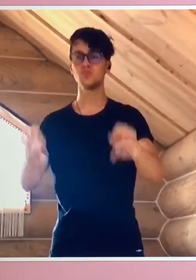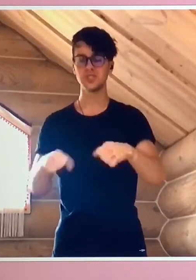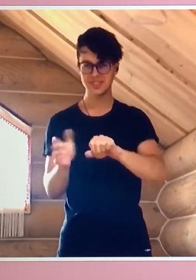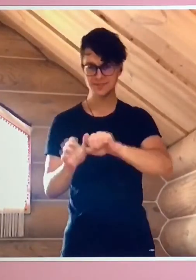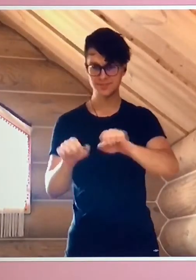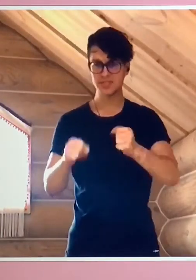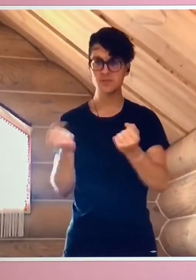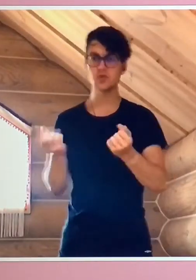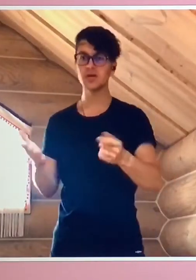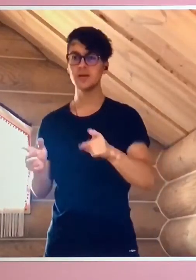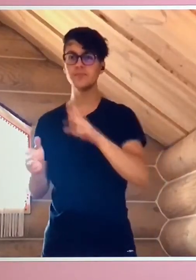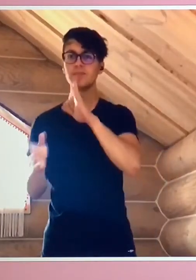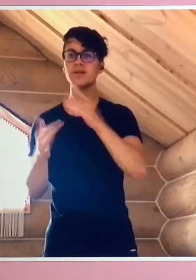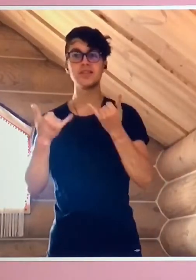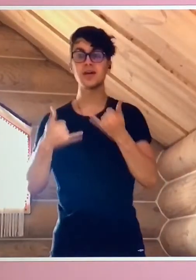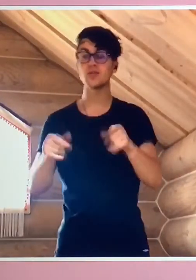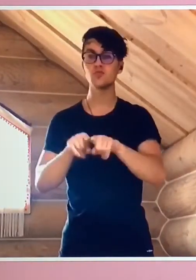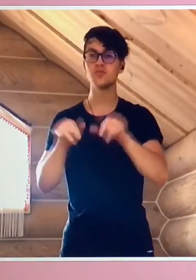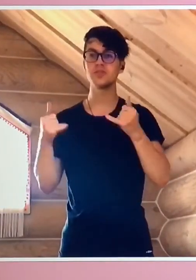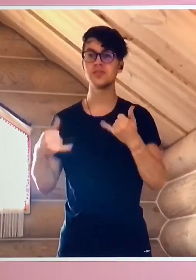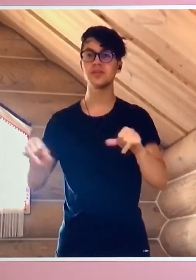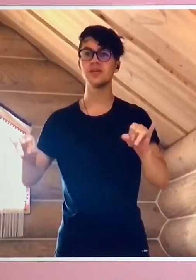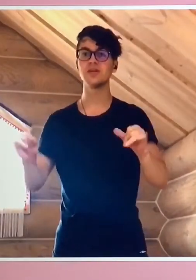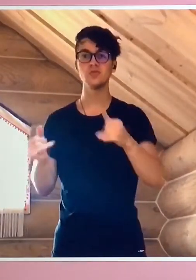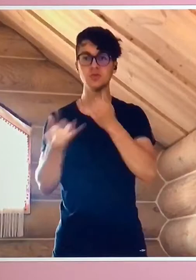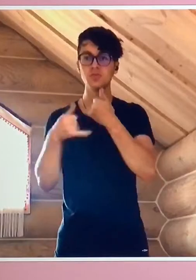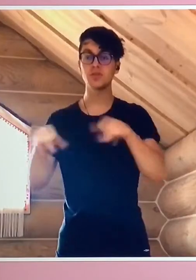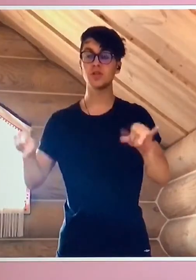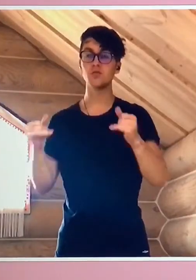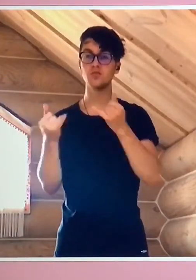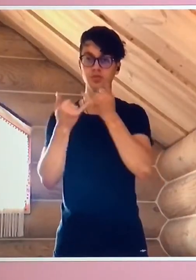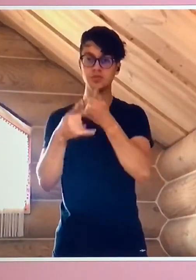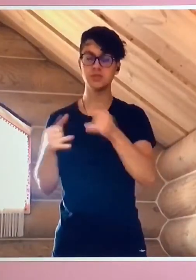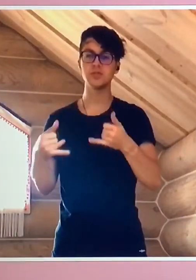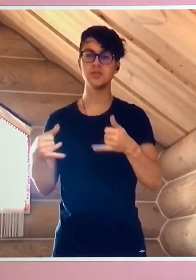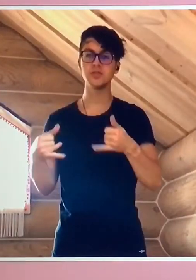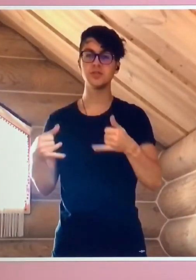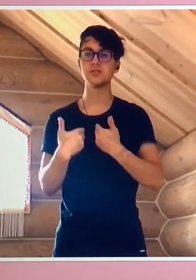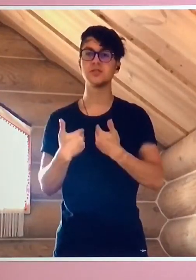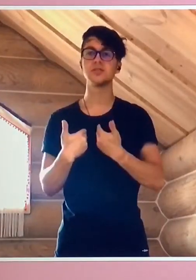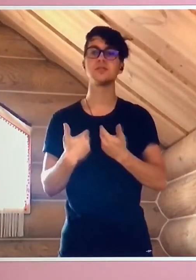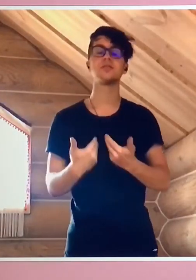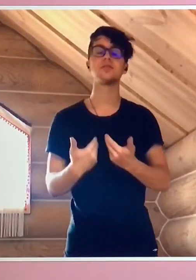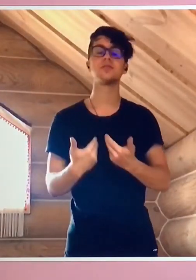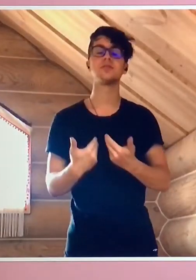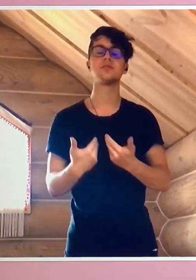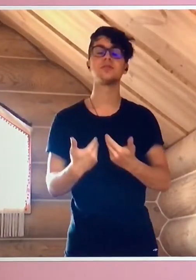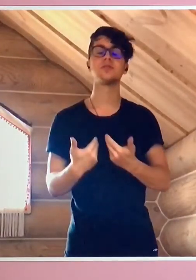легко можешь разбить его. Бэйби, ты так удивительна, но не смогла удивить меня.